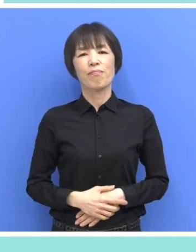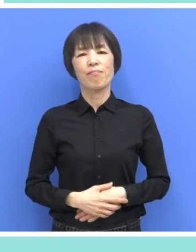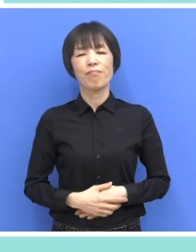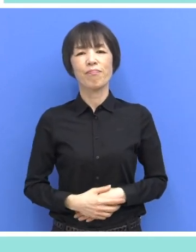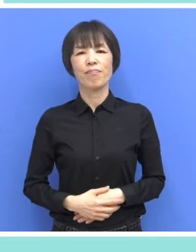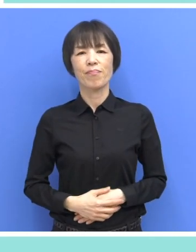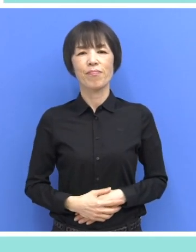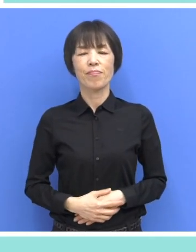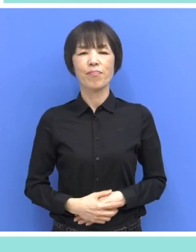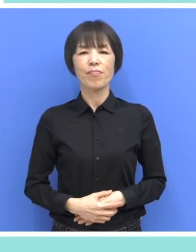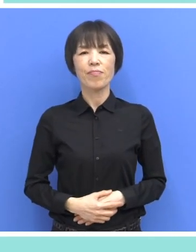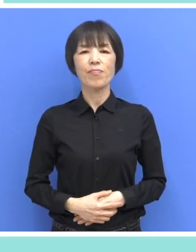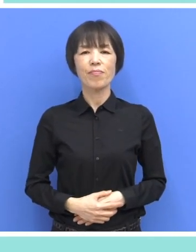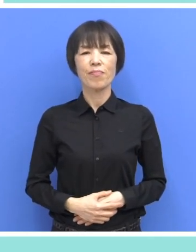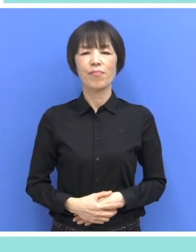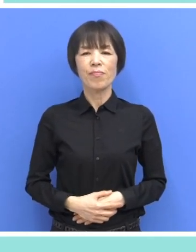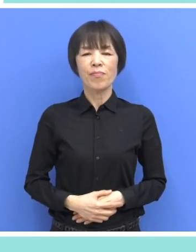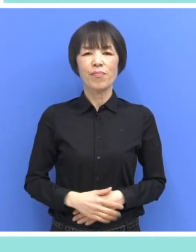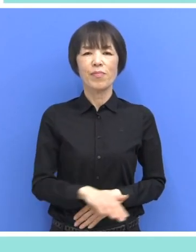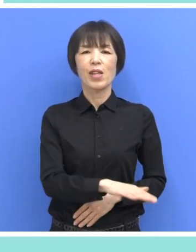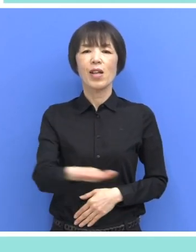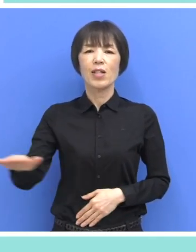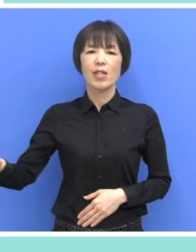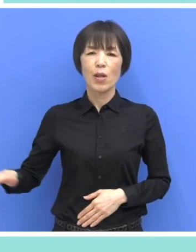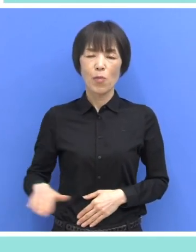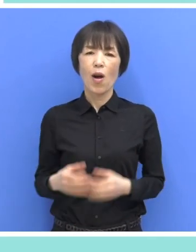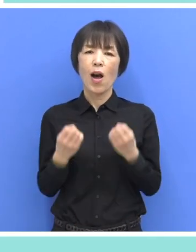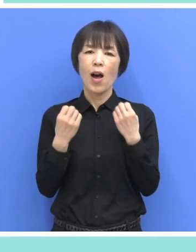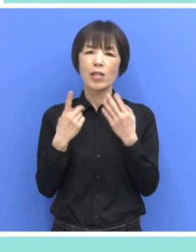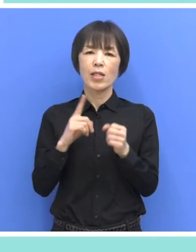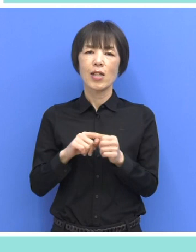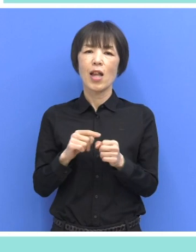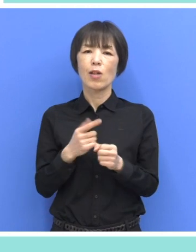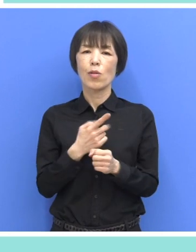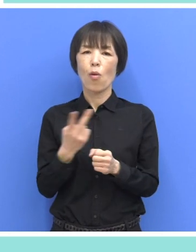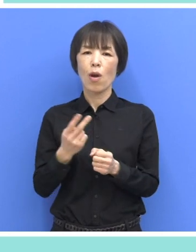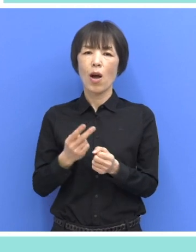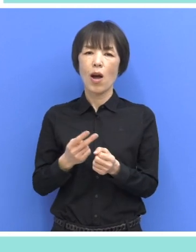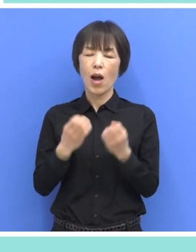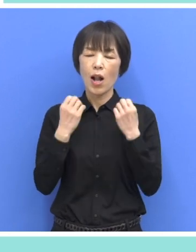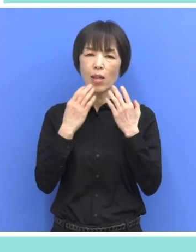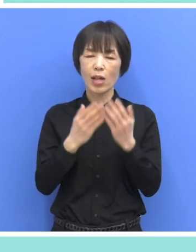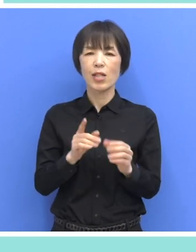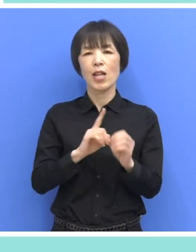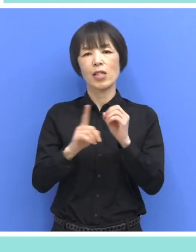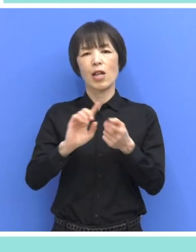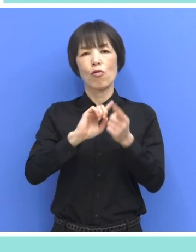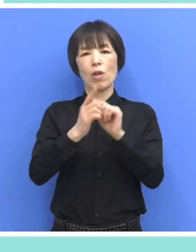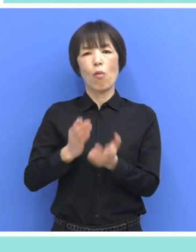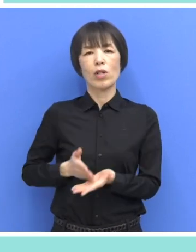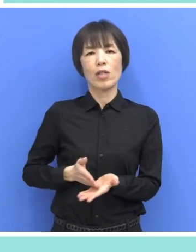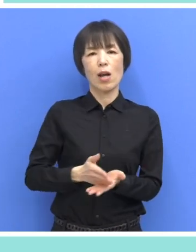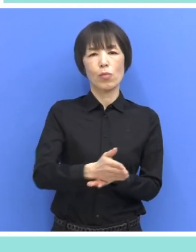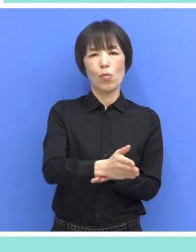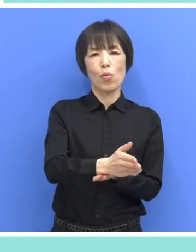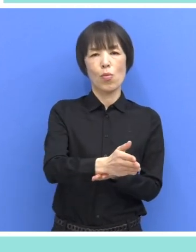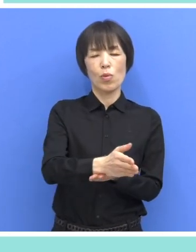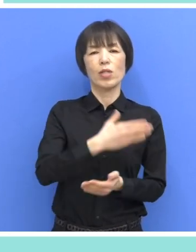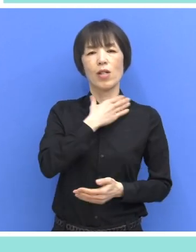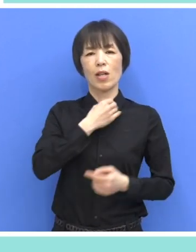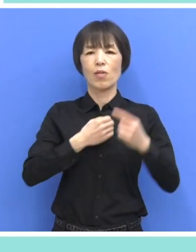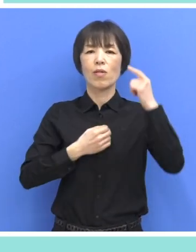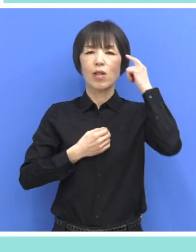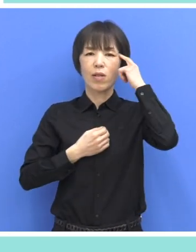はい、市民の皆さん、新年度新たに大村市としてデジタル化をさまざまな領域で進めていきたいと